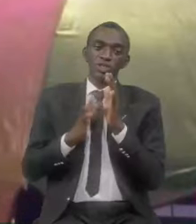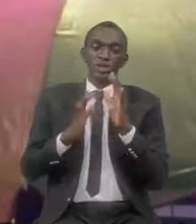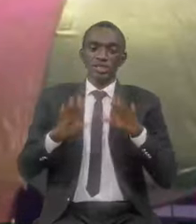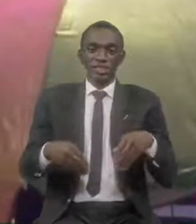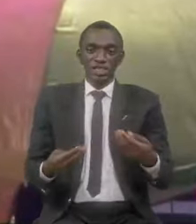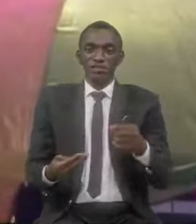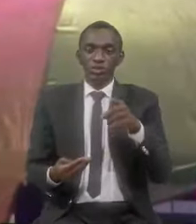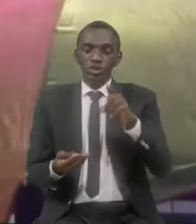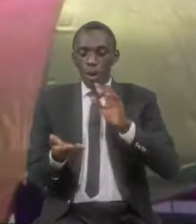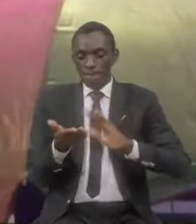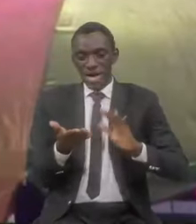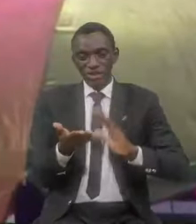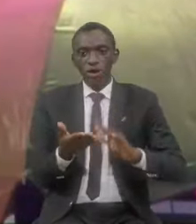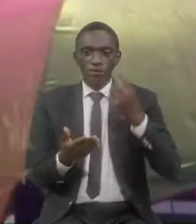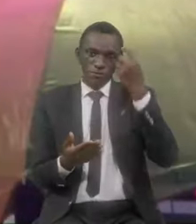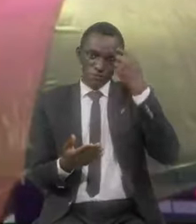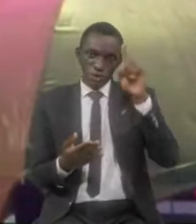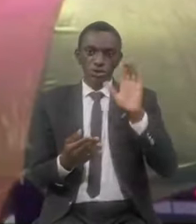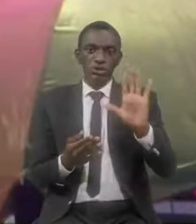Il pardonne vos péchés